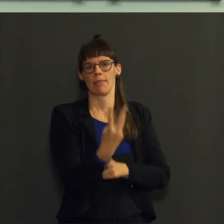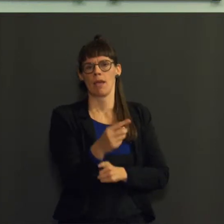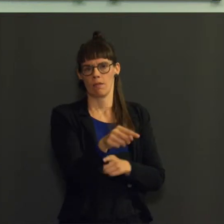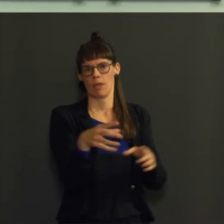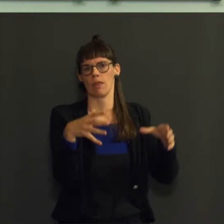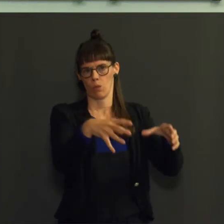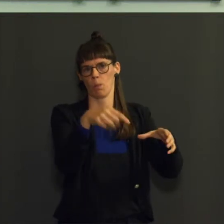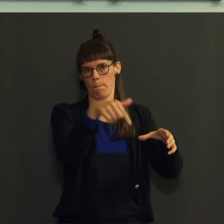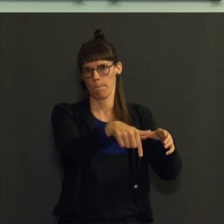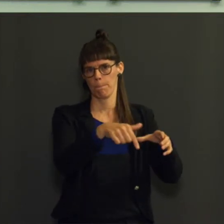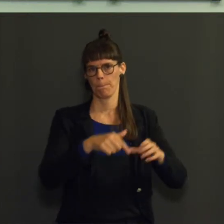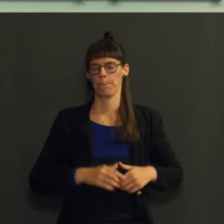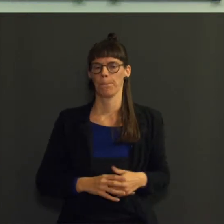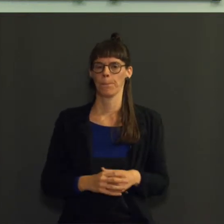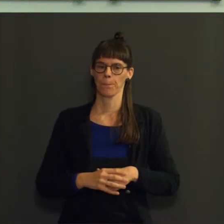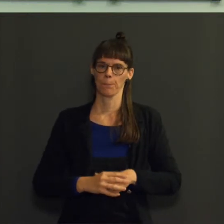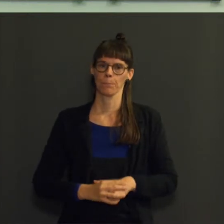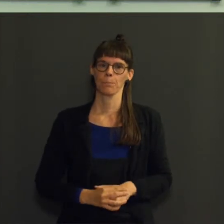valt.